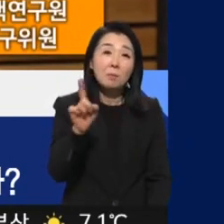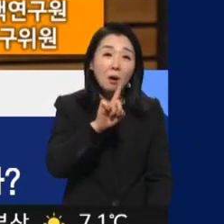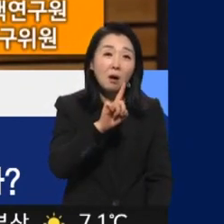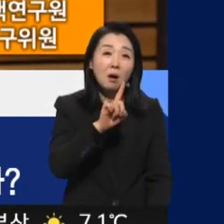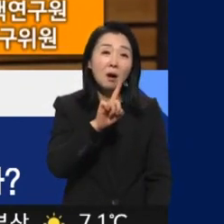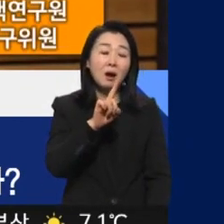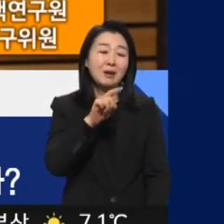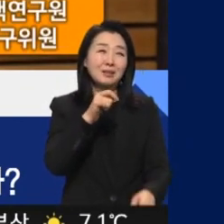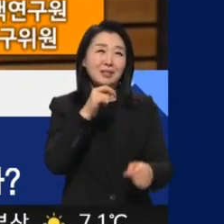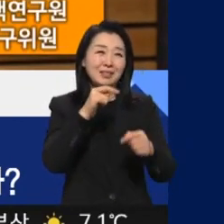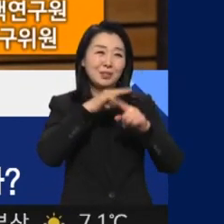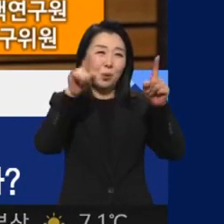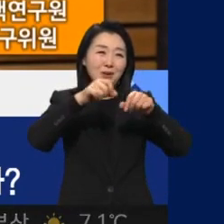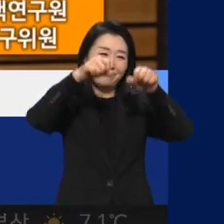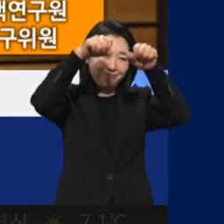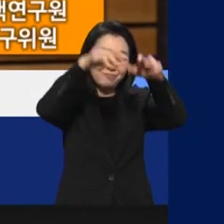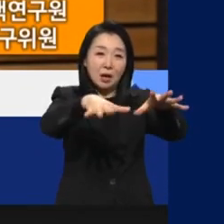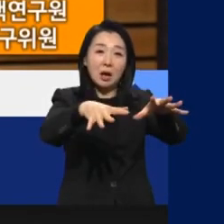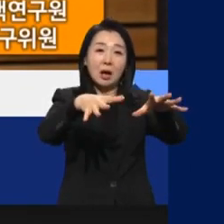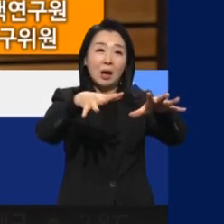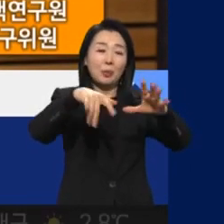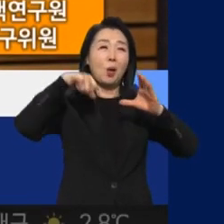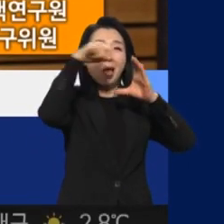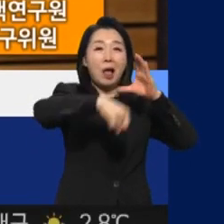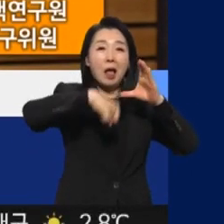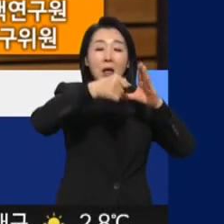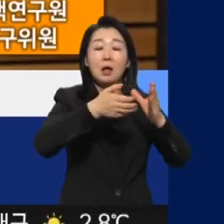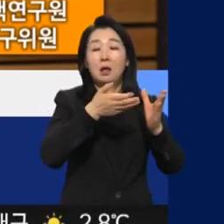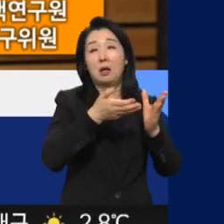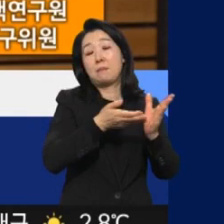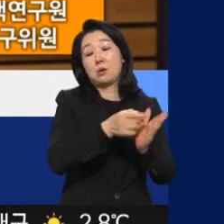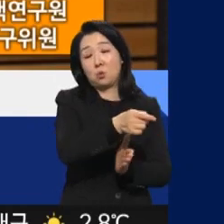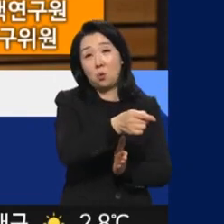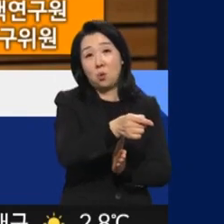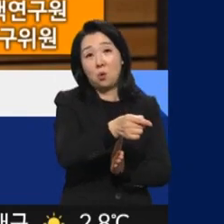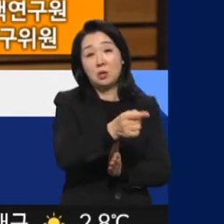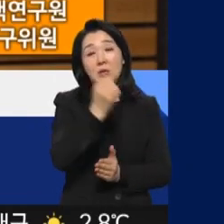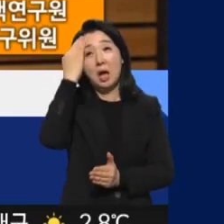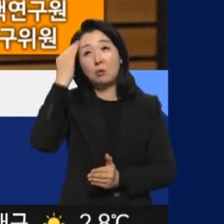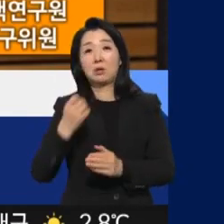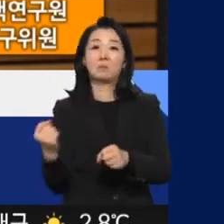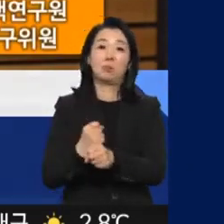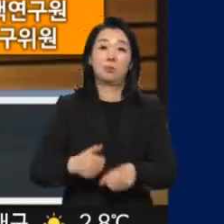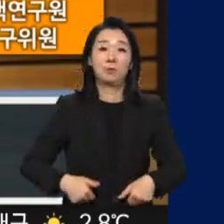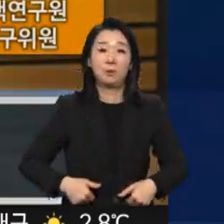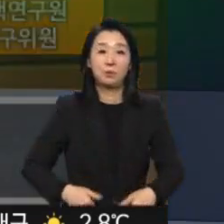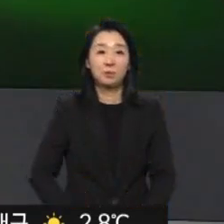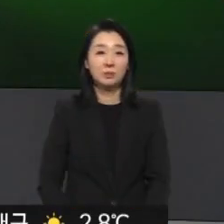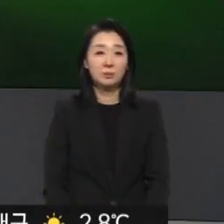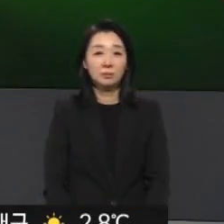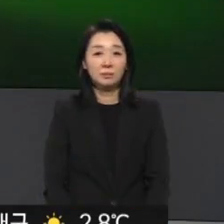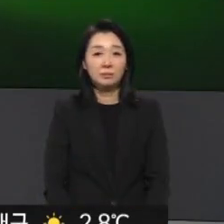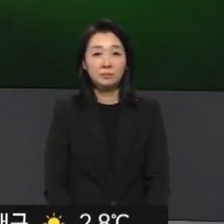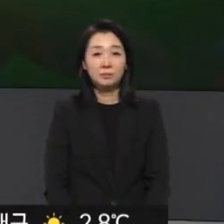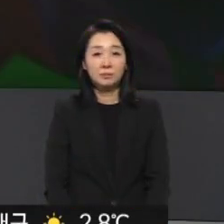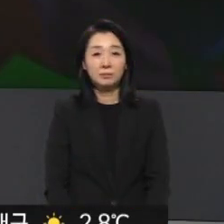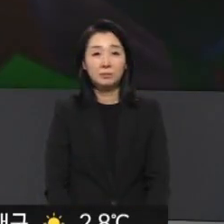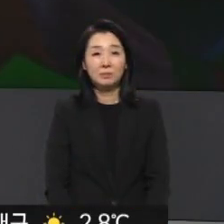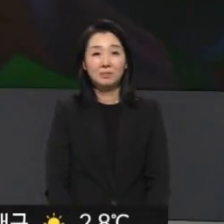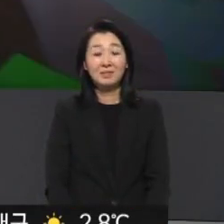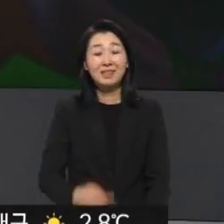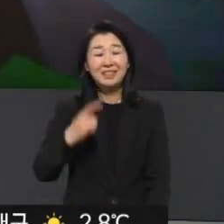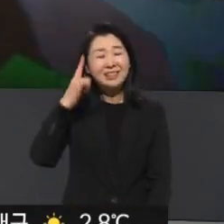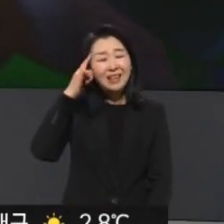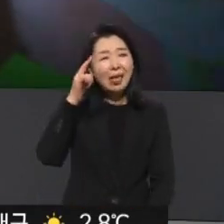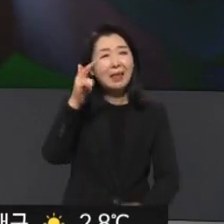확성기 방송 아닙니까? 이런 경우에는 제기하는 방안도 이제는 고려를 해볼 필요가 있어요. 네, 물론 여기에 대한